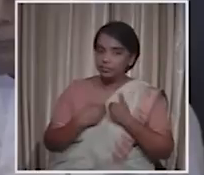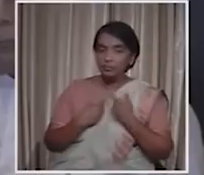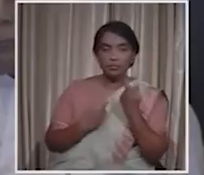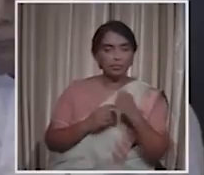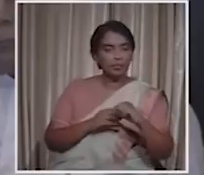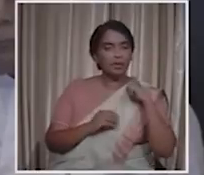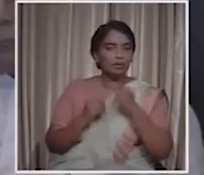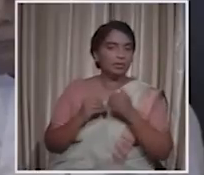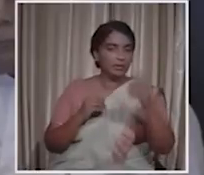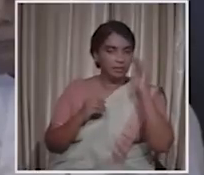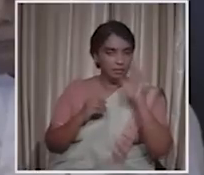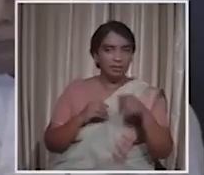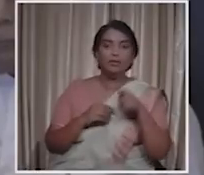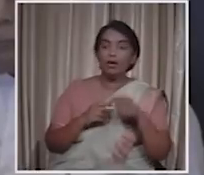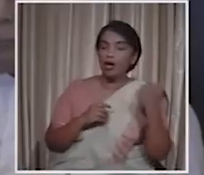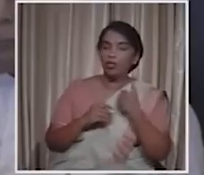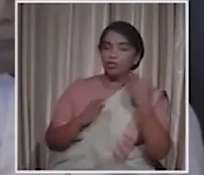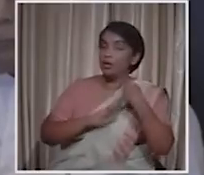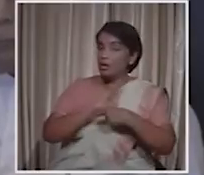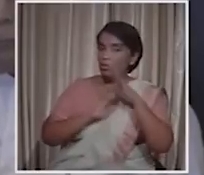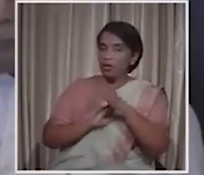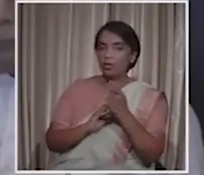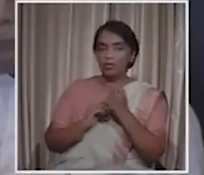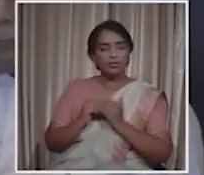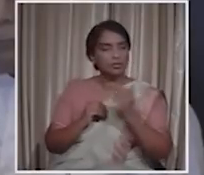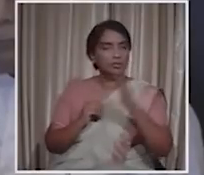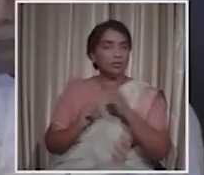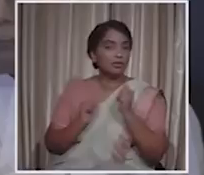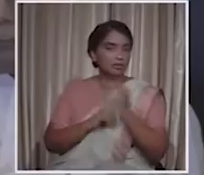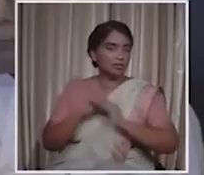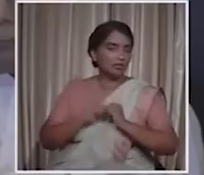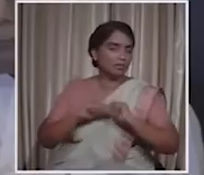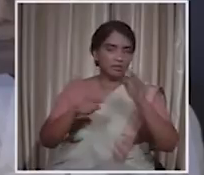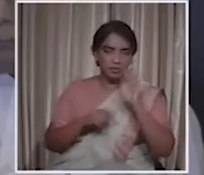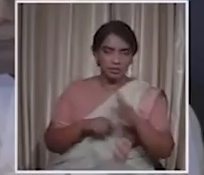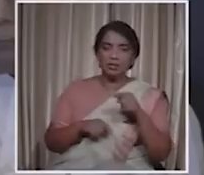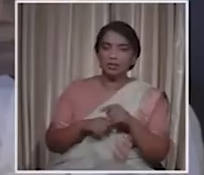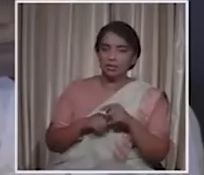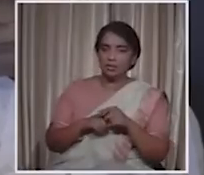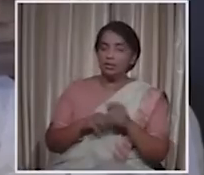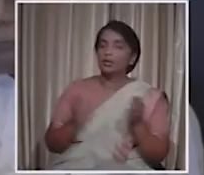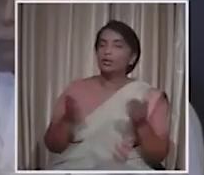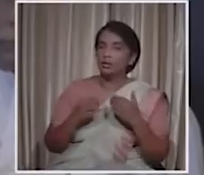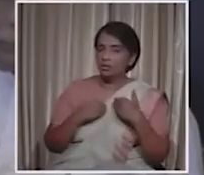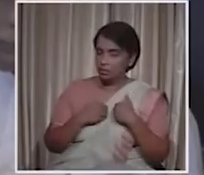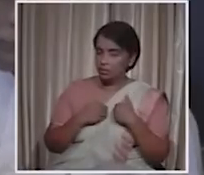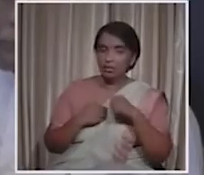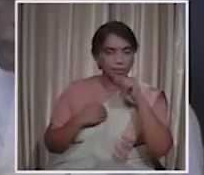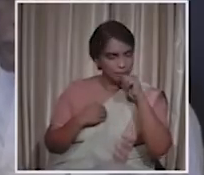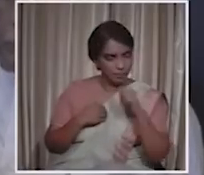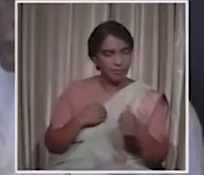ආර්ථිකය ශක්තිමත් කරලීමේ නව ලාංකේය ආර්ථිකයක් බිහි කරලීමේ ගමන ඉදිරියට යා යුතුයි. අපි ඇත්ත